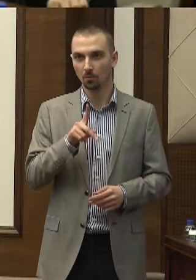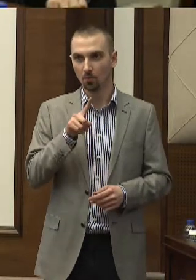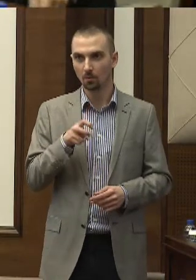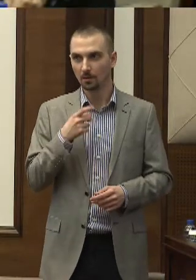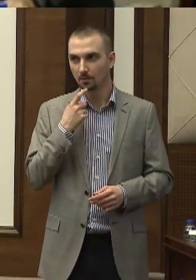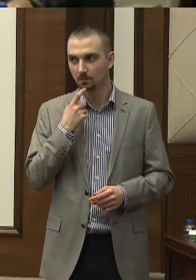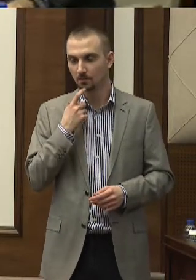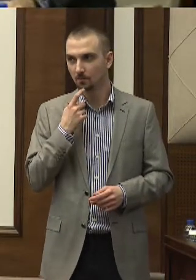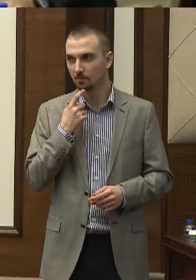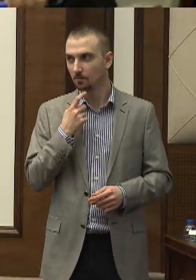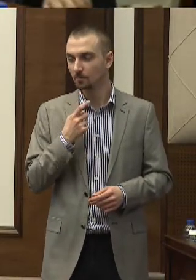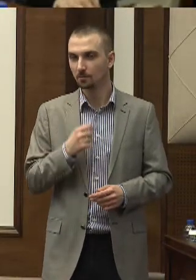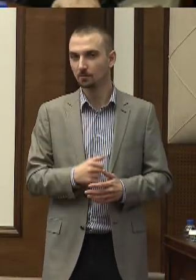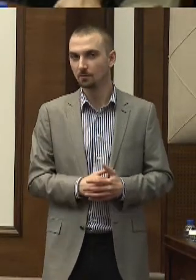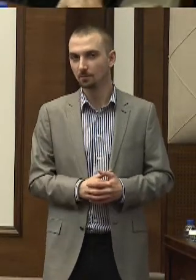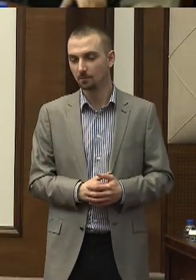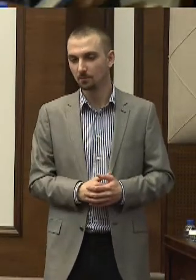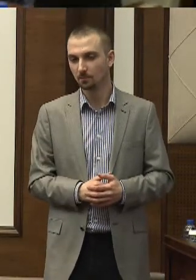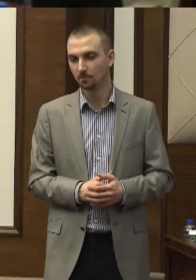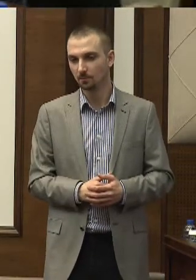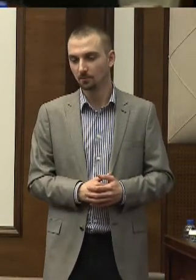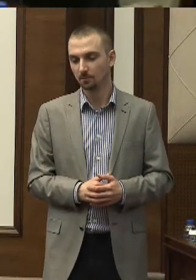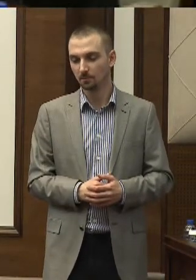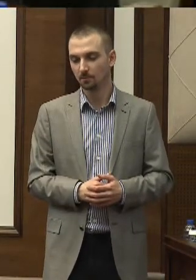yılında yaz... Duymuyoruz, duymuyoruz.